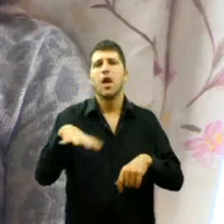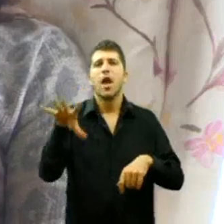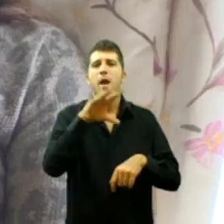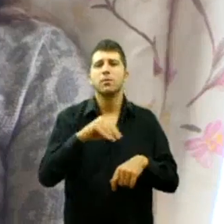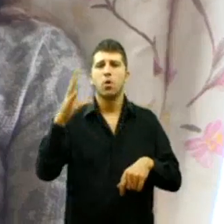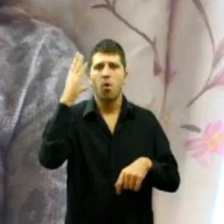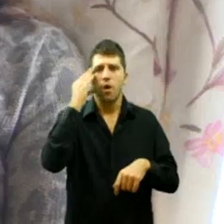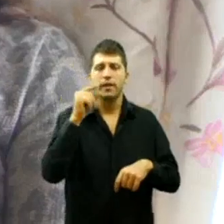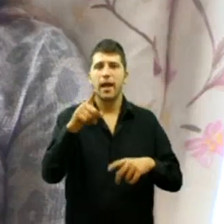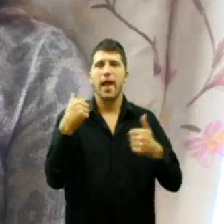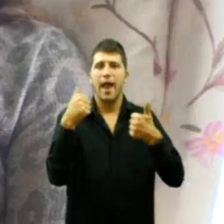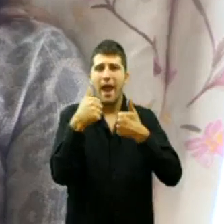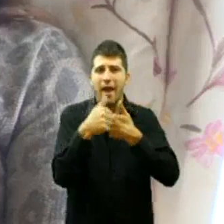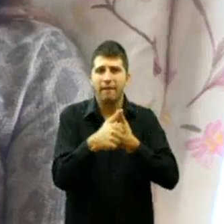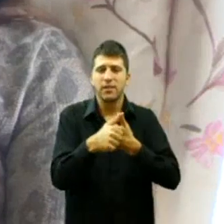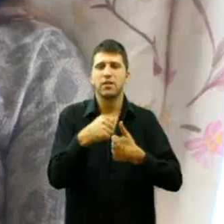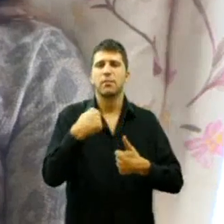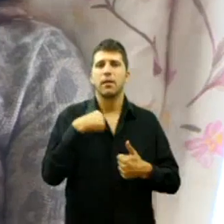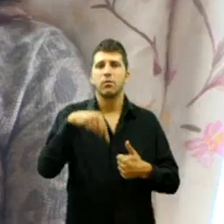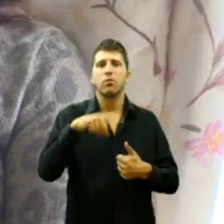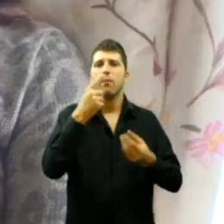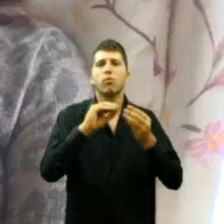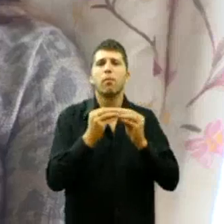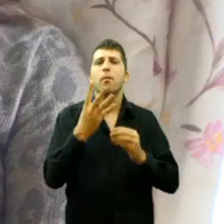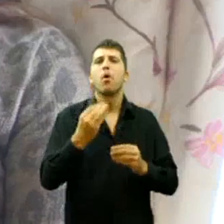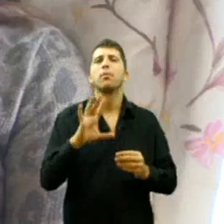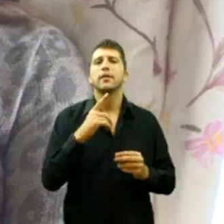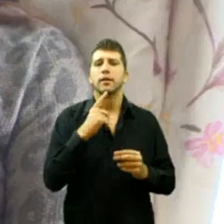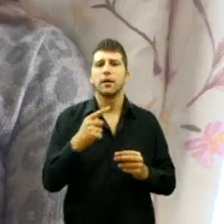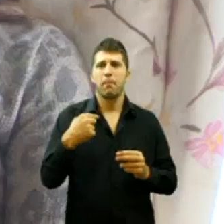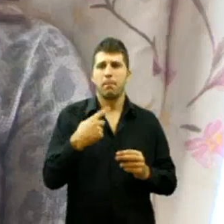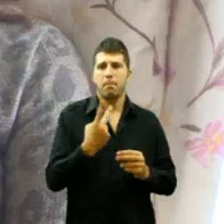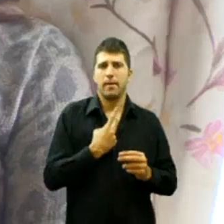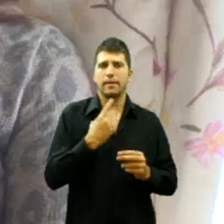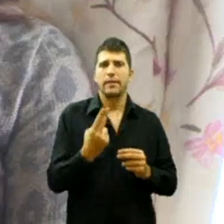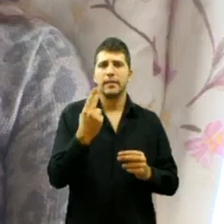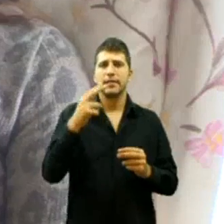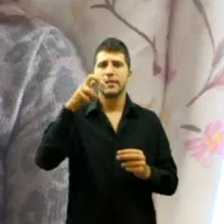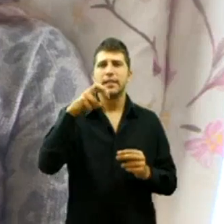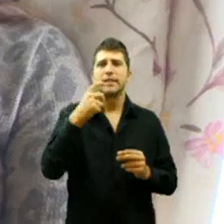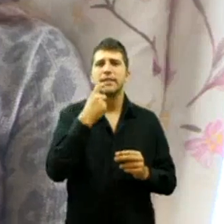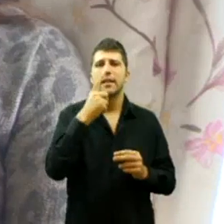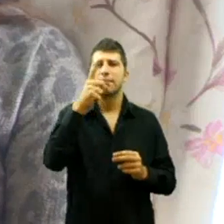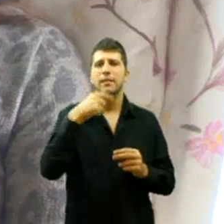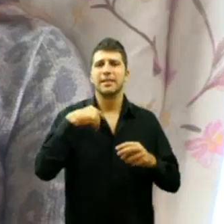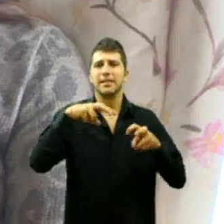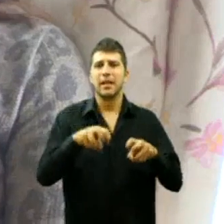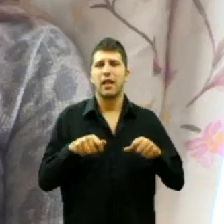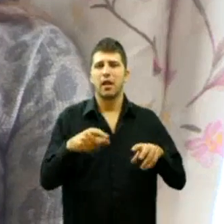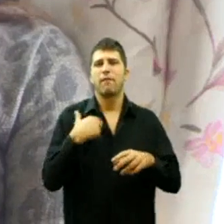de benim için hani bu bir sıkıntı olmadı. Sonuçta ben 7-8 senelik bir sandalyeyle bir geçmişim olduğu